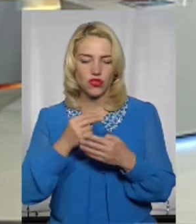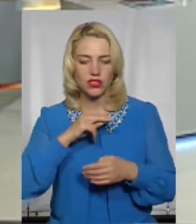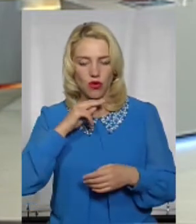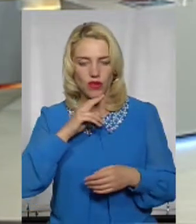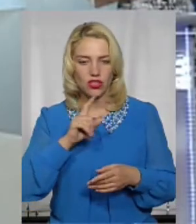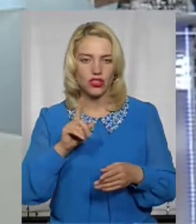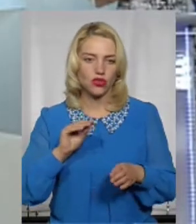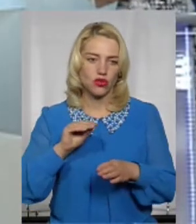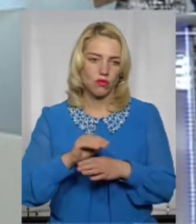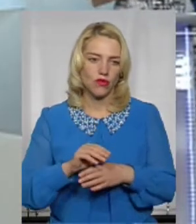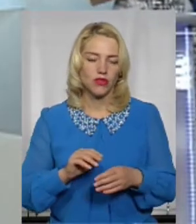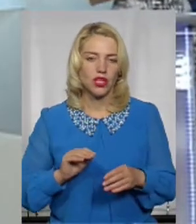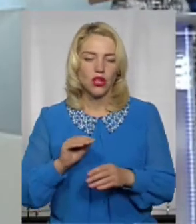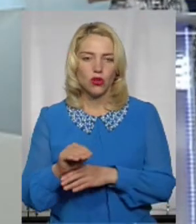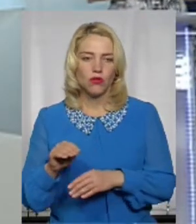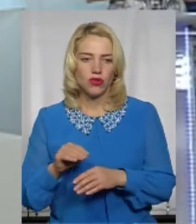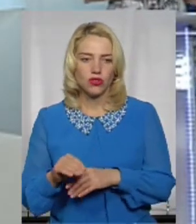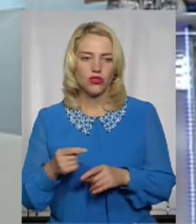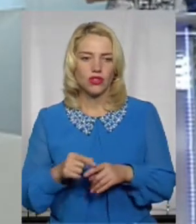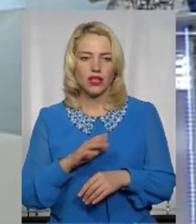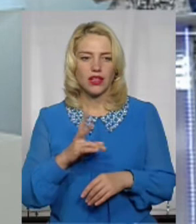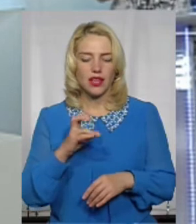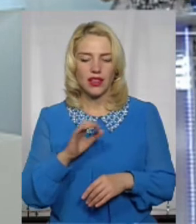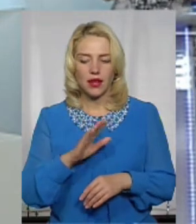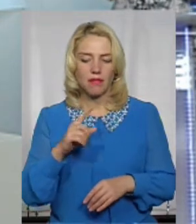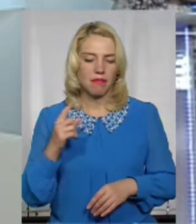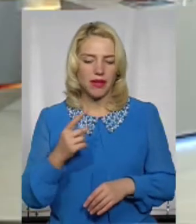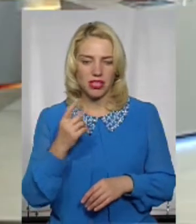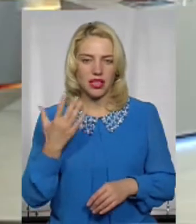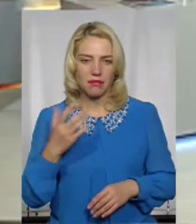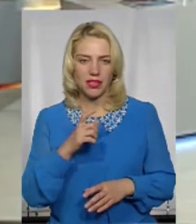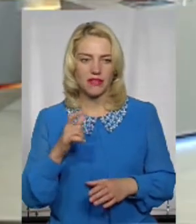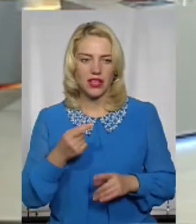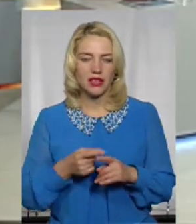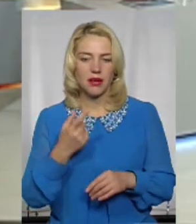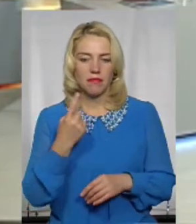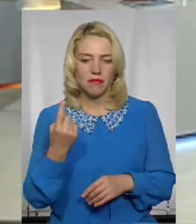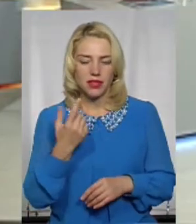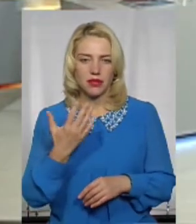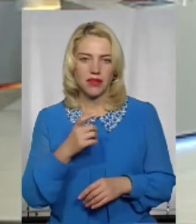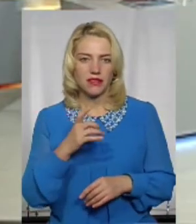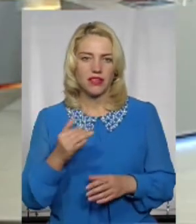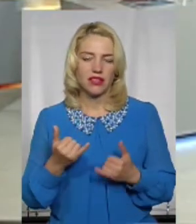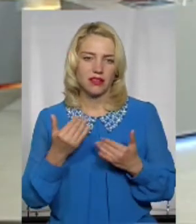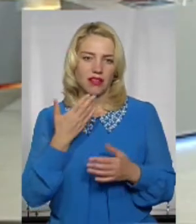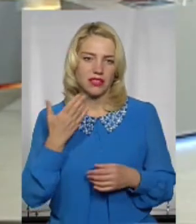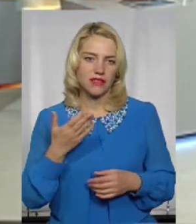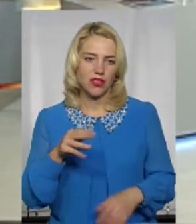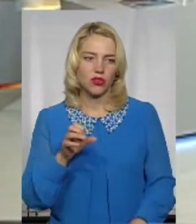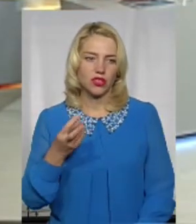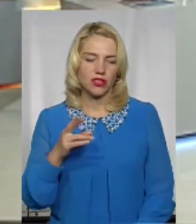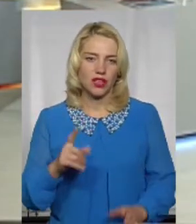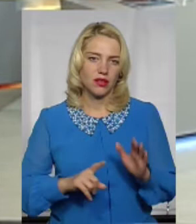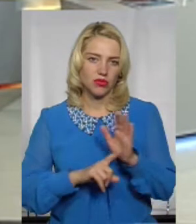щось доповнювати, уточнювати, але не в перші 5 хвилин, бо вони виключно для звіту пані Тетяни. Прошу, ці 5 хвилин